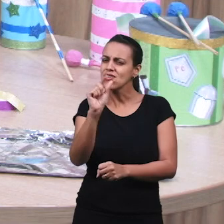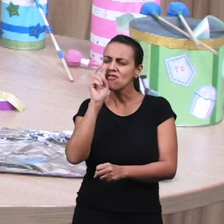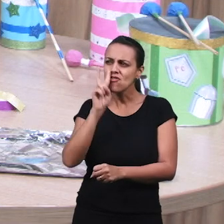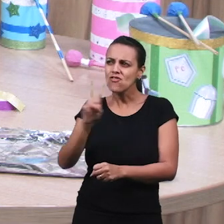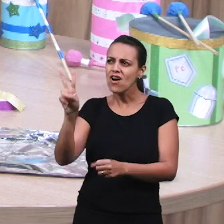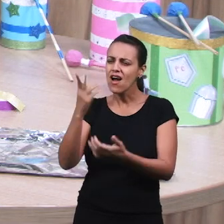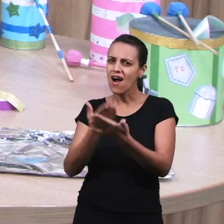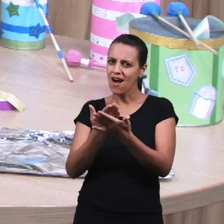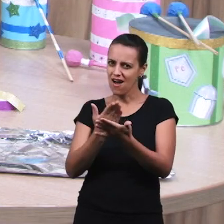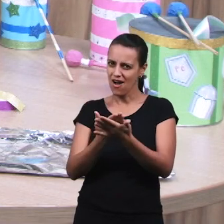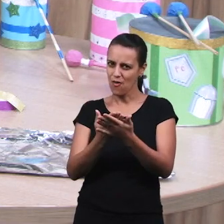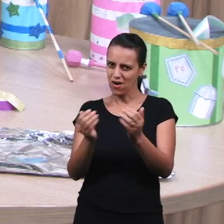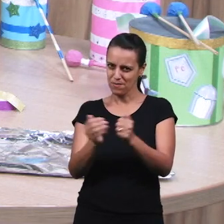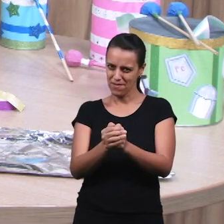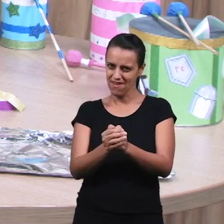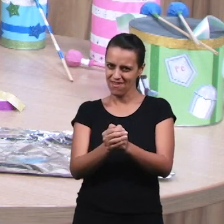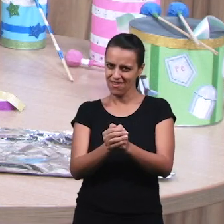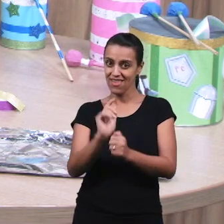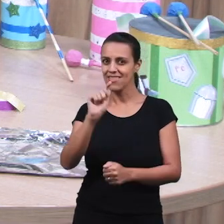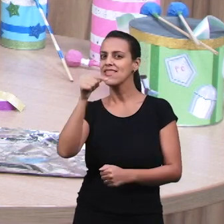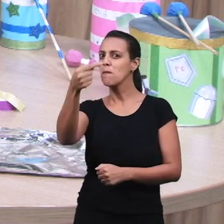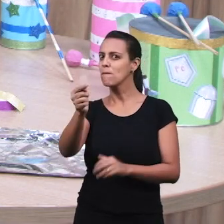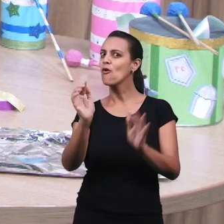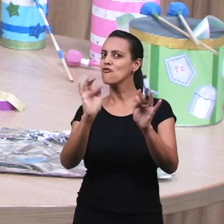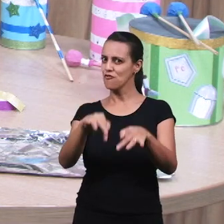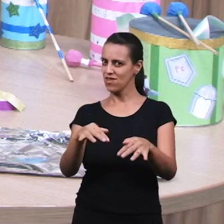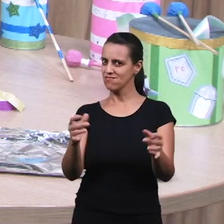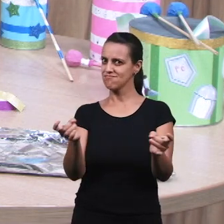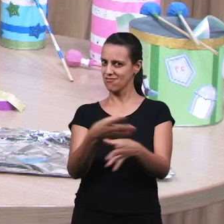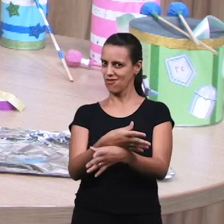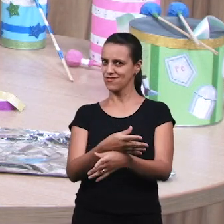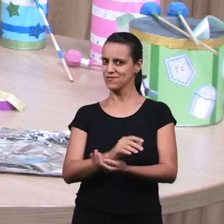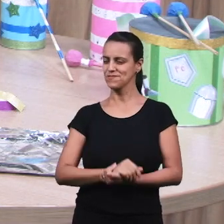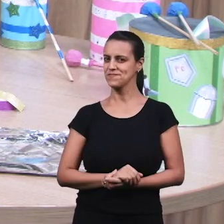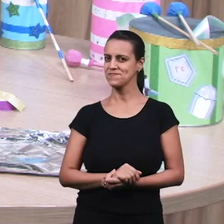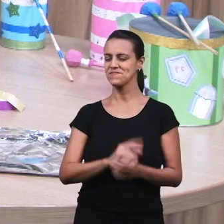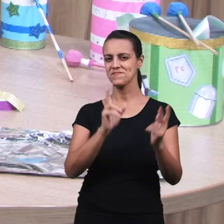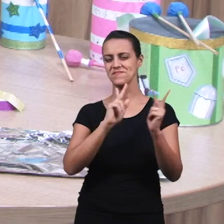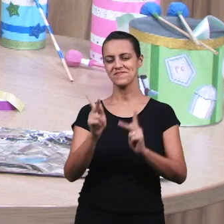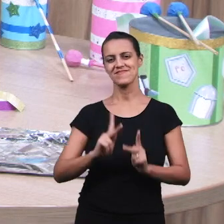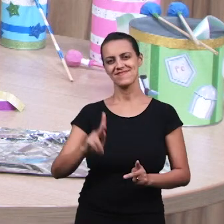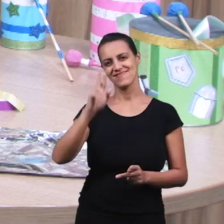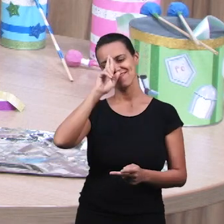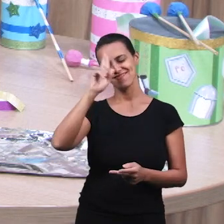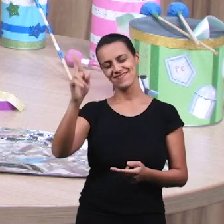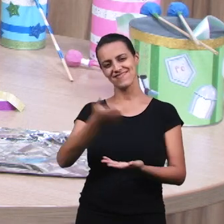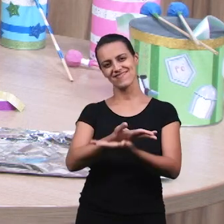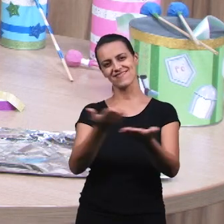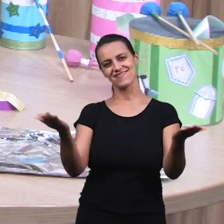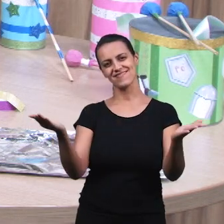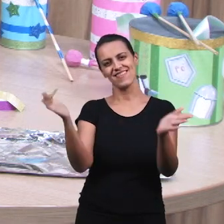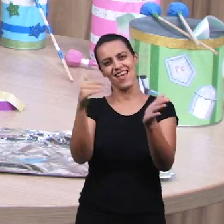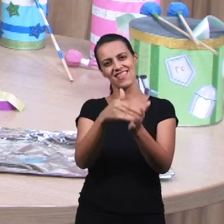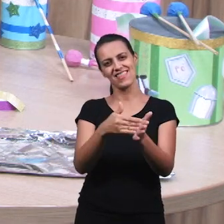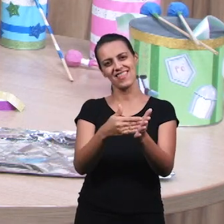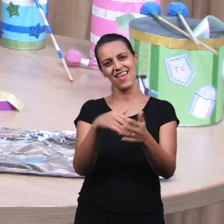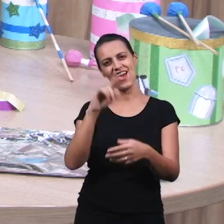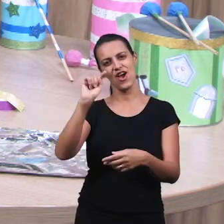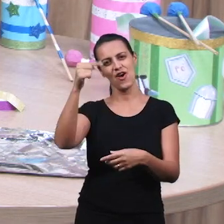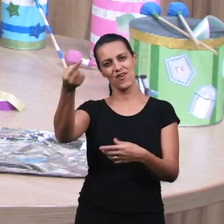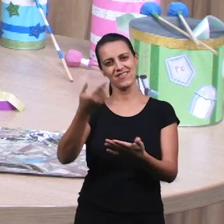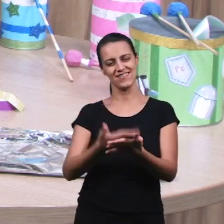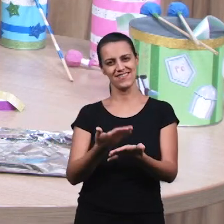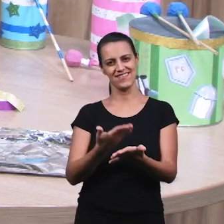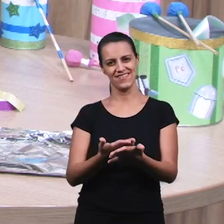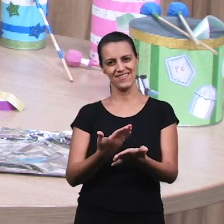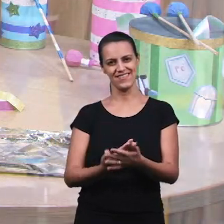pour assister avec attention à notre étude. Amen. Après, vous pouvez continuer. La paix du Seigneur à tous et à